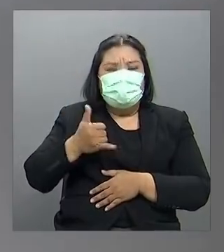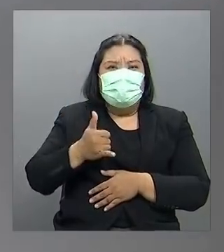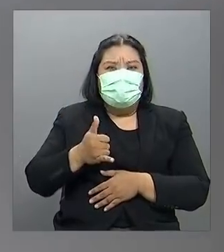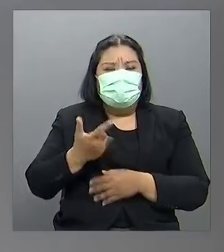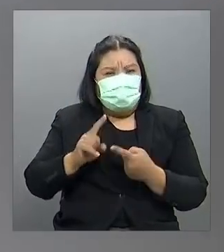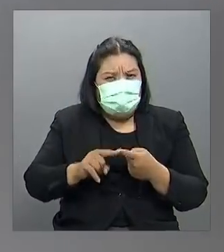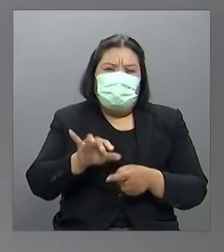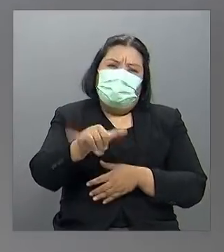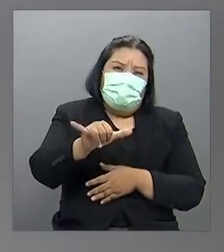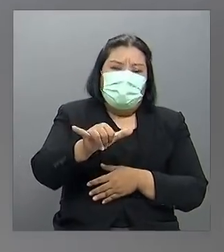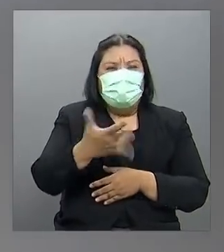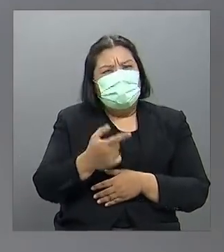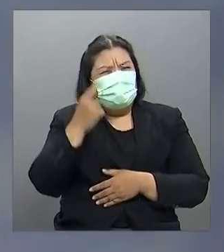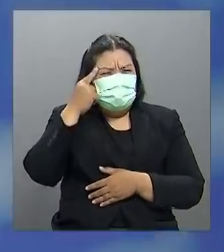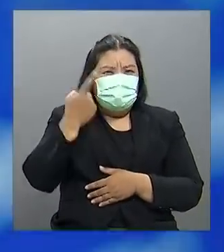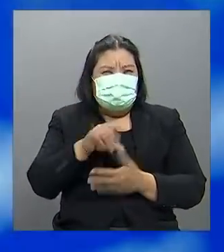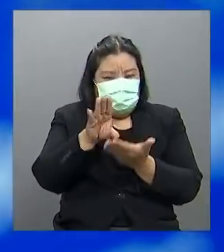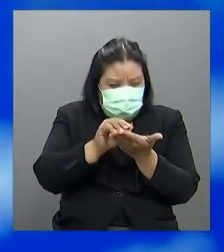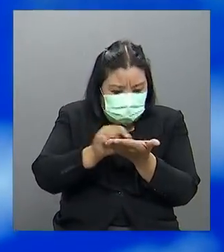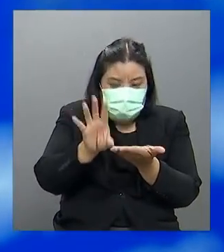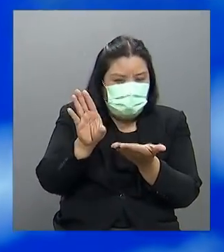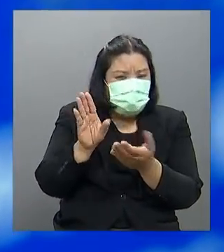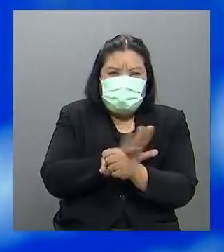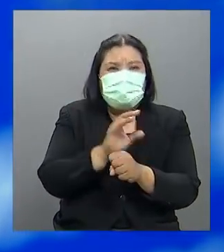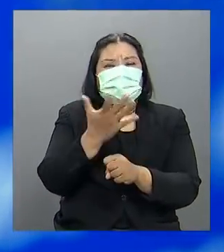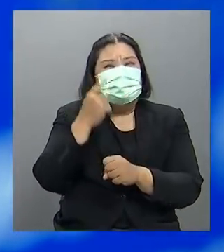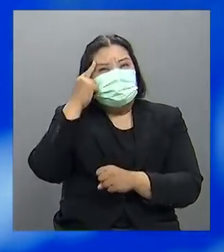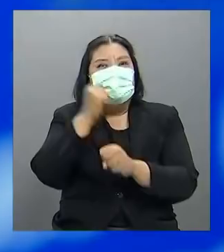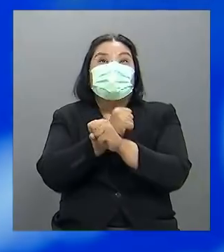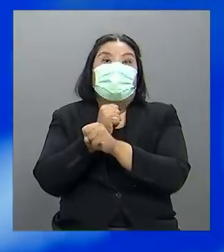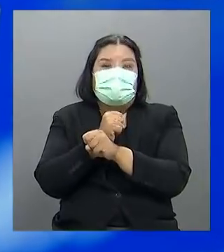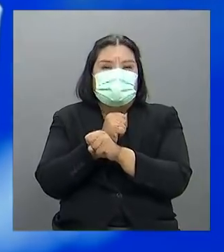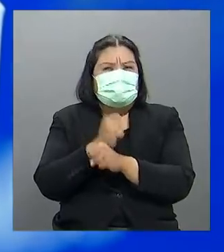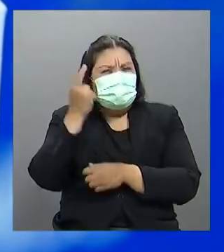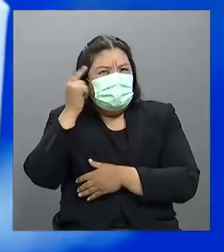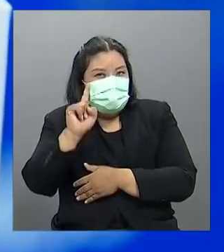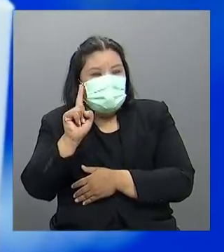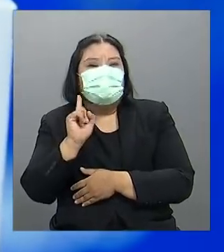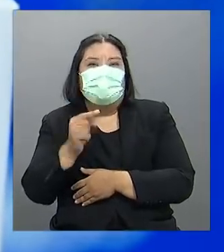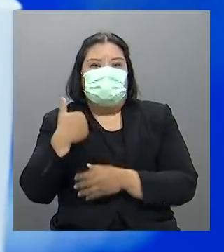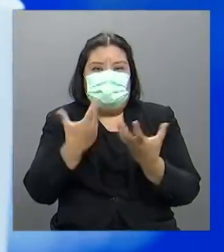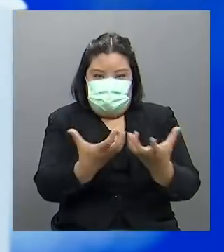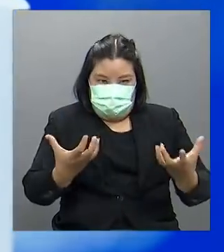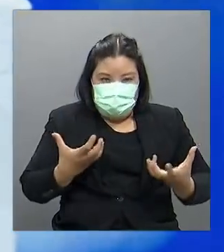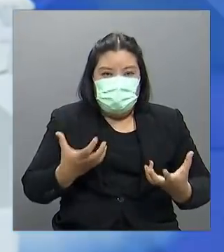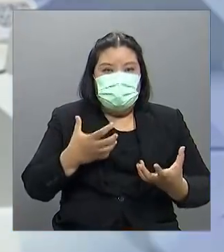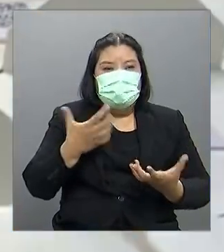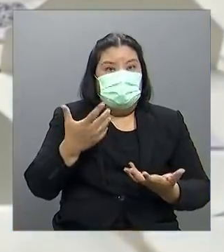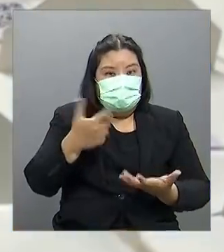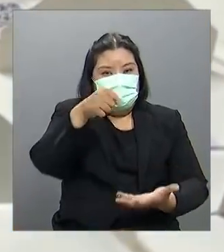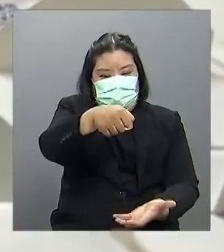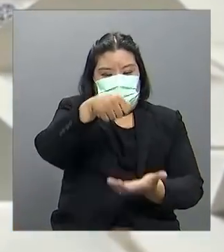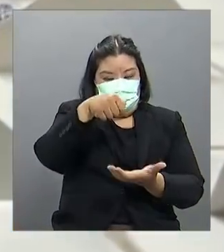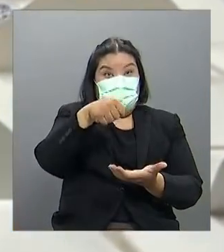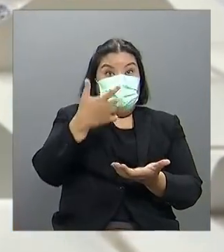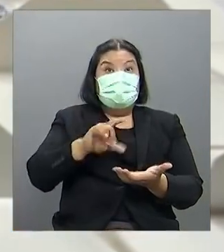ก็ต้องการอันนึงที่แบบว่ามีอุปกรณ์ในการช่วยชีวิตหรือช่วยที่จะทำให้เกิดการดูแลผู้ที่ติ